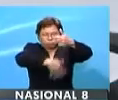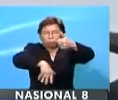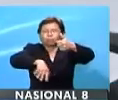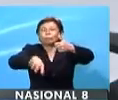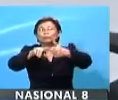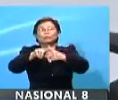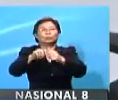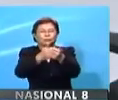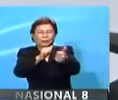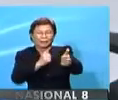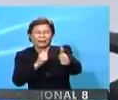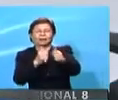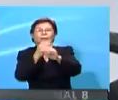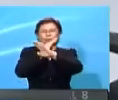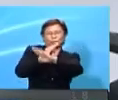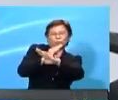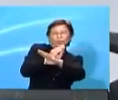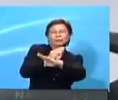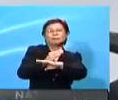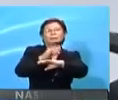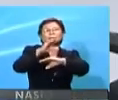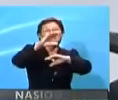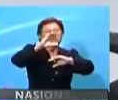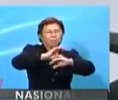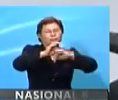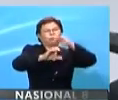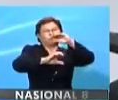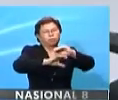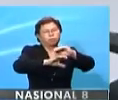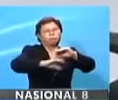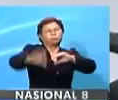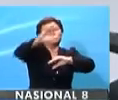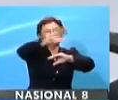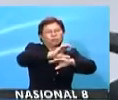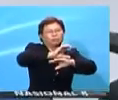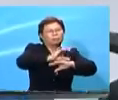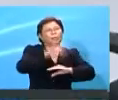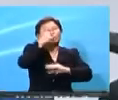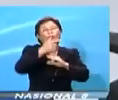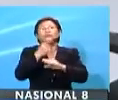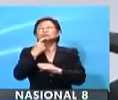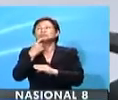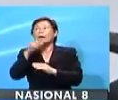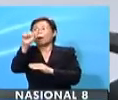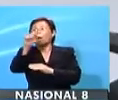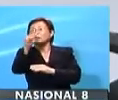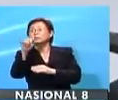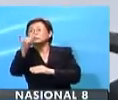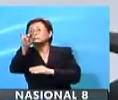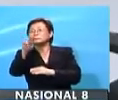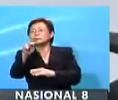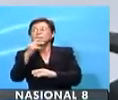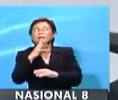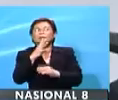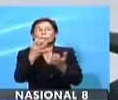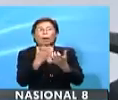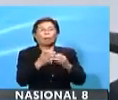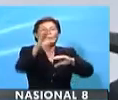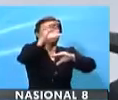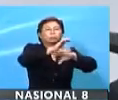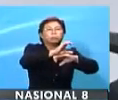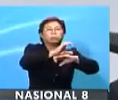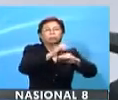Kiranya alasan pihak kerajaan negeri mahu mengelakkan pertindihan, sepatutnya pertindihan